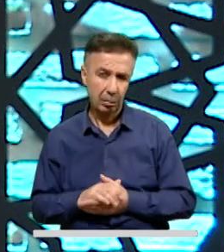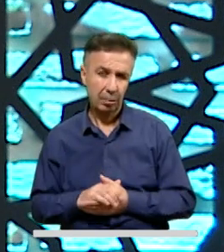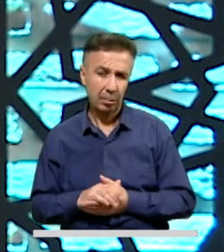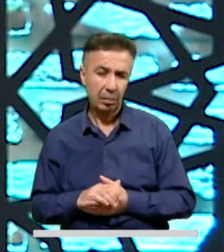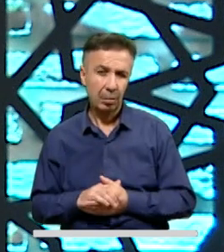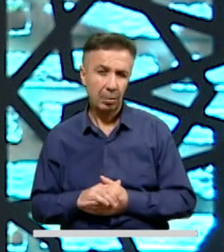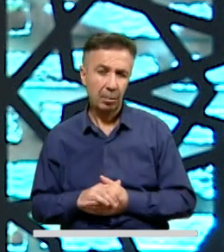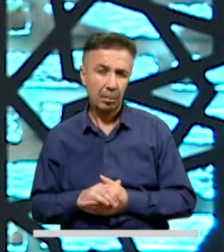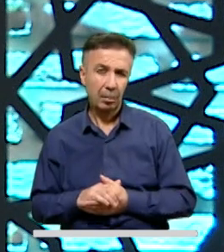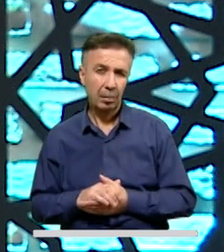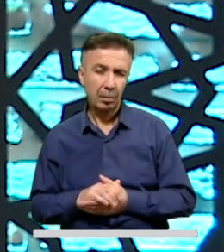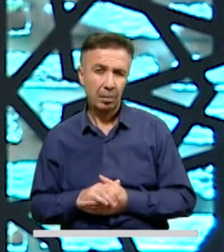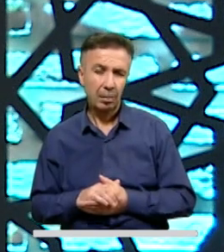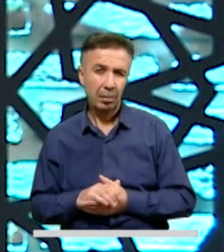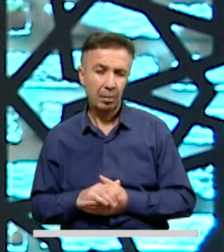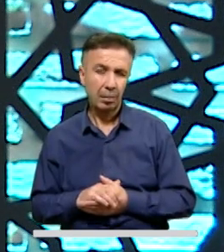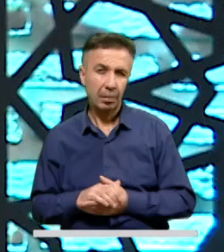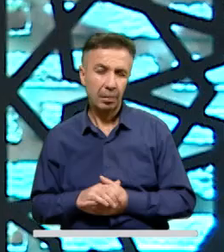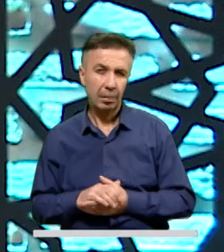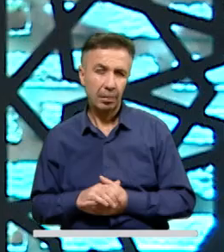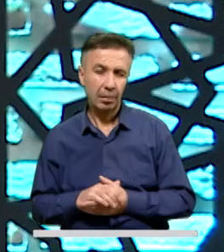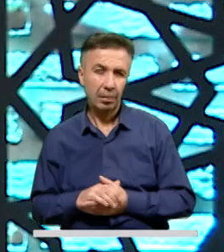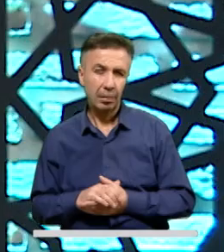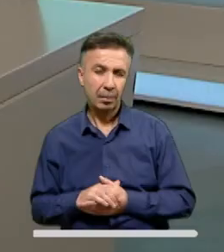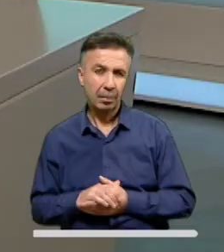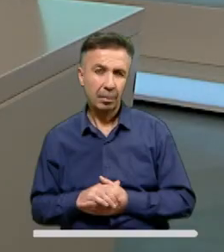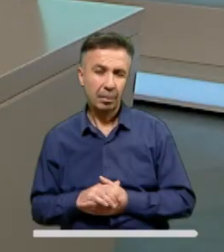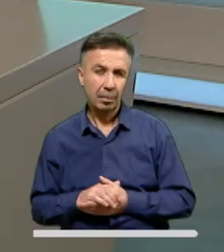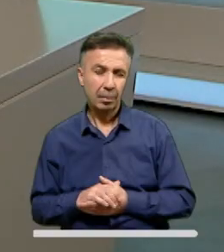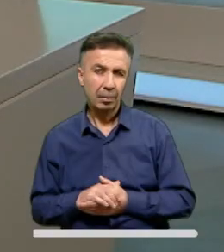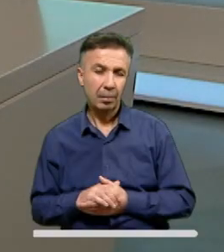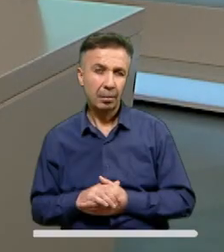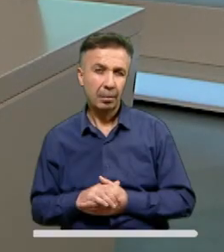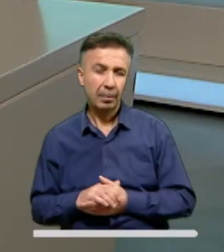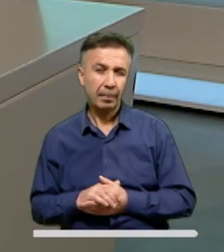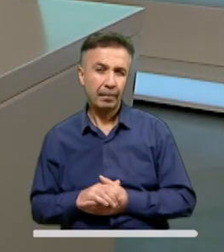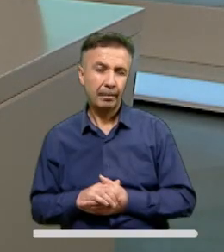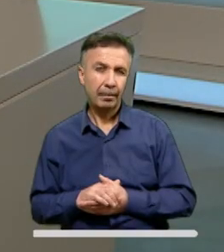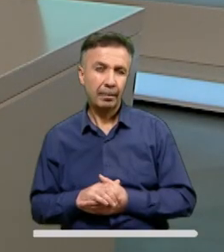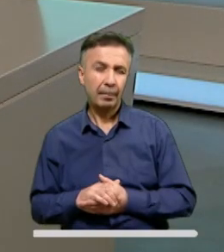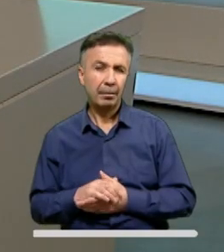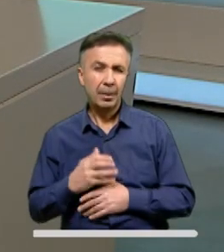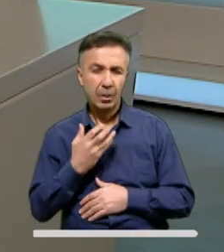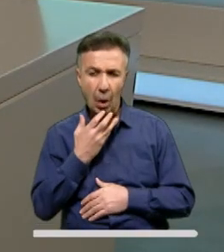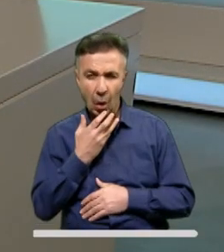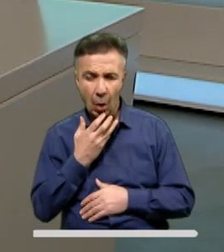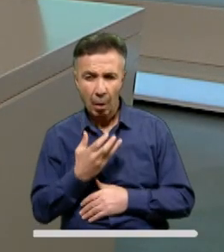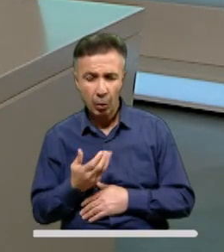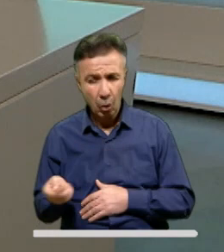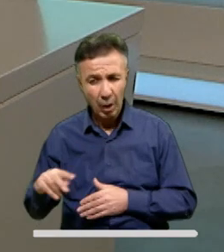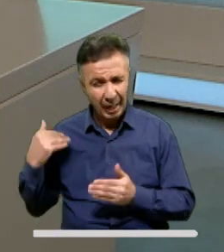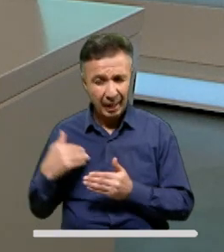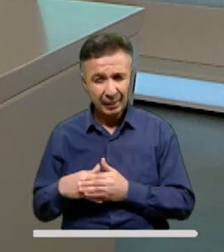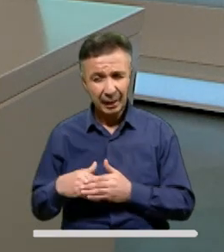neyse bağışlayın. Estağfurullah efendim siz beni bağışlayın. Şimdi, bu durumda biz ömür boyu nafaka haram